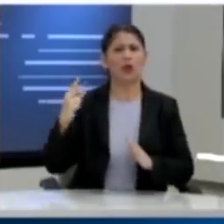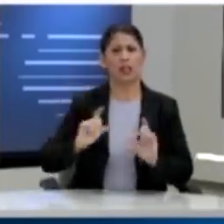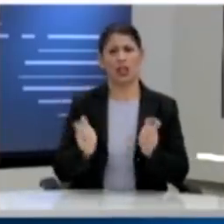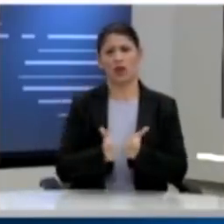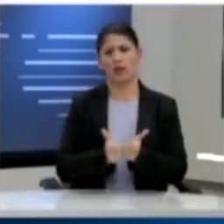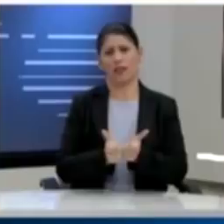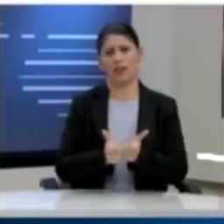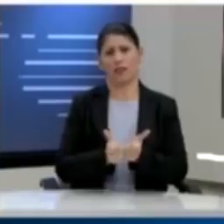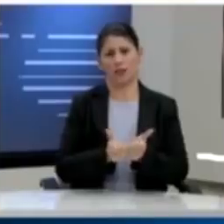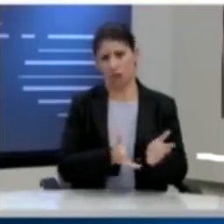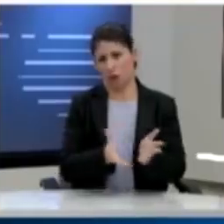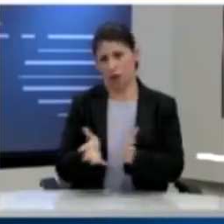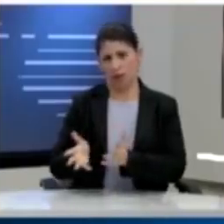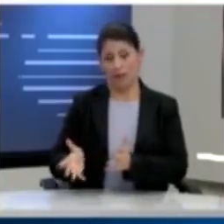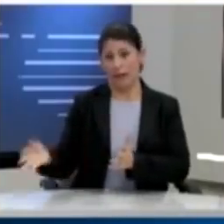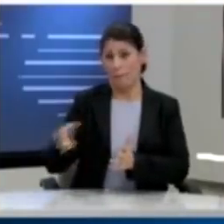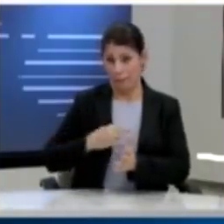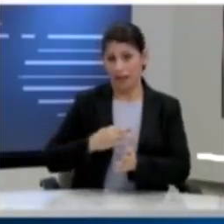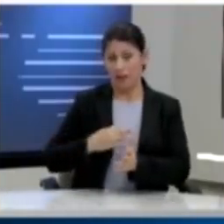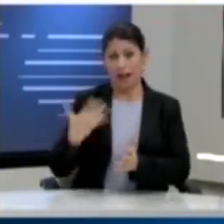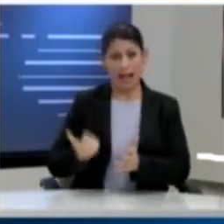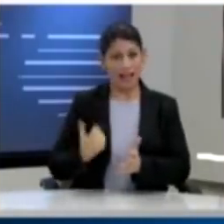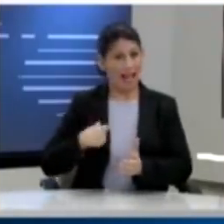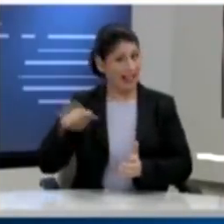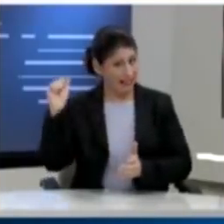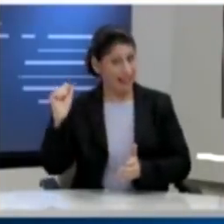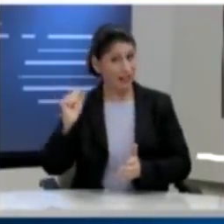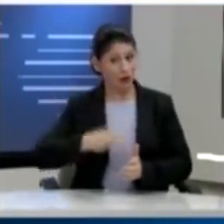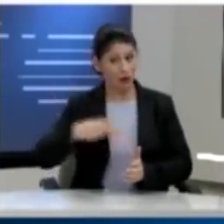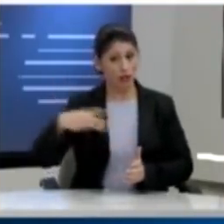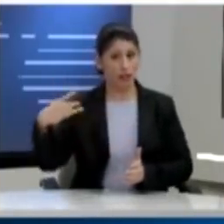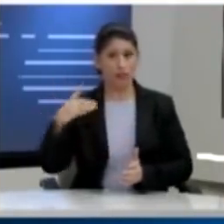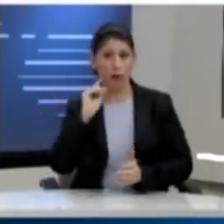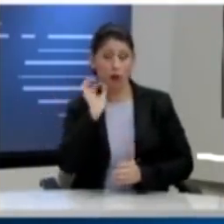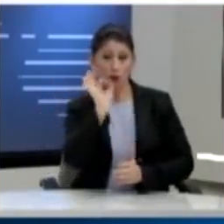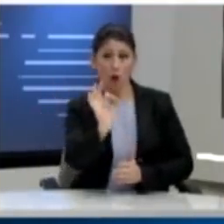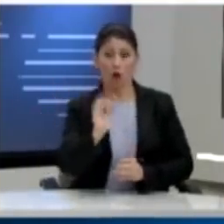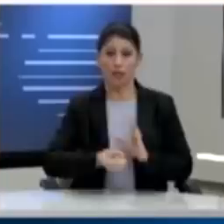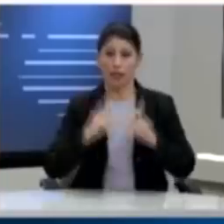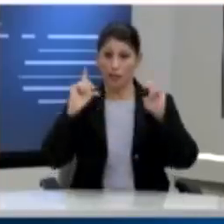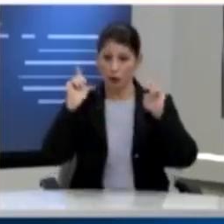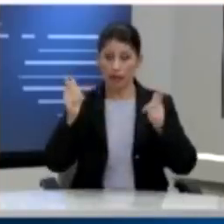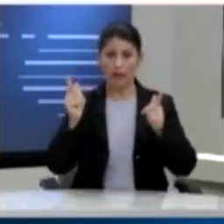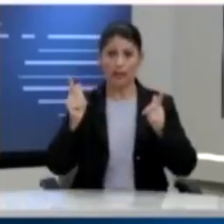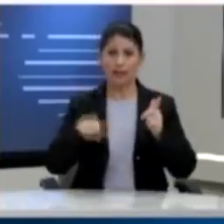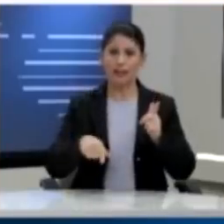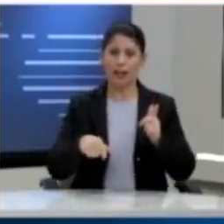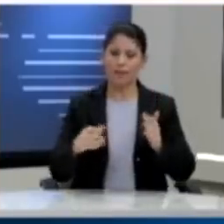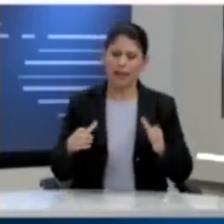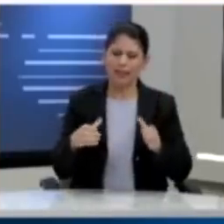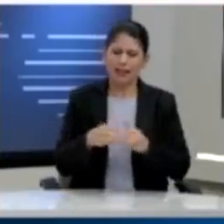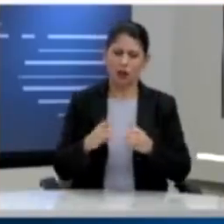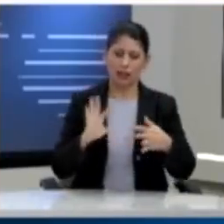τους. Για πείτε μας, έχει καμιά αντίρρηση ο ΣΥΡΙΖΑ με το στόχο της Νέας Δημοκρατίας για